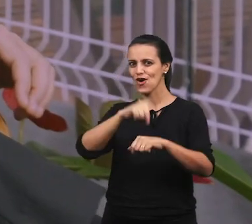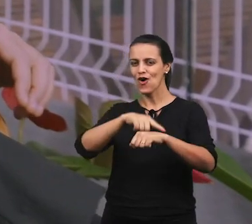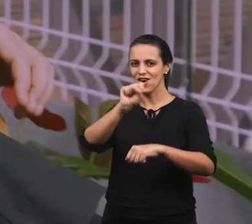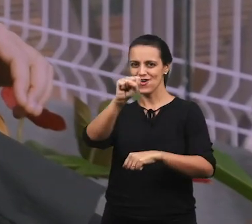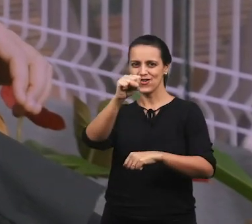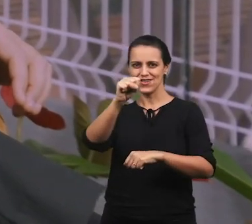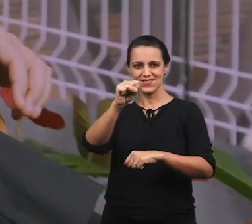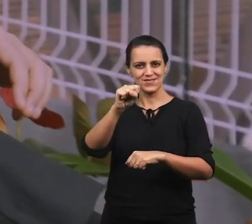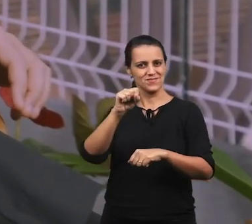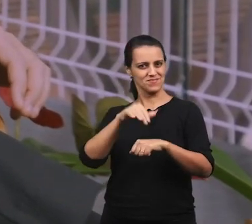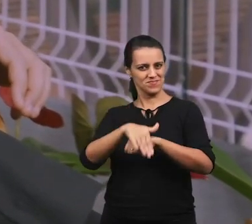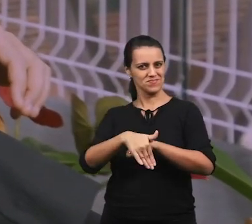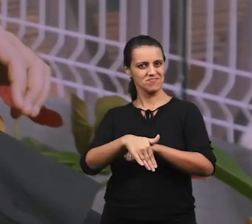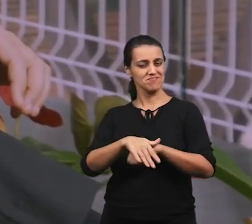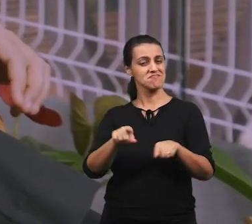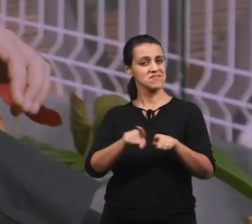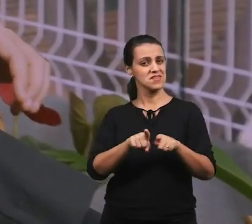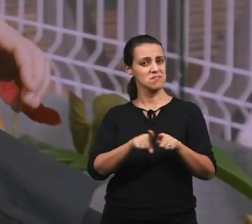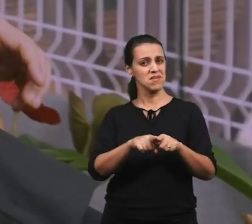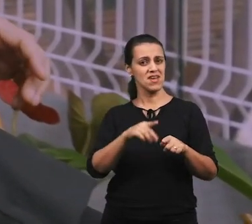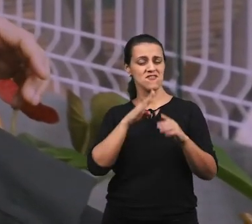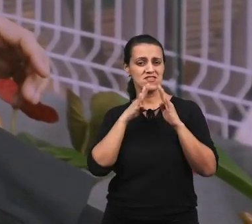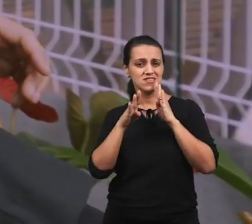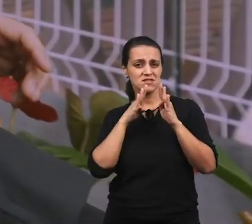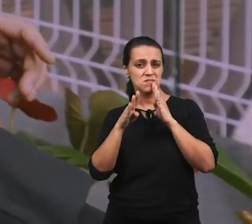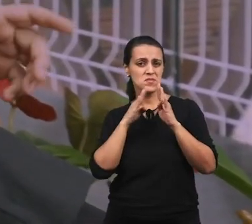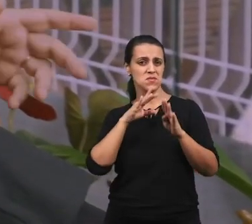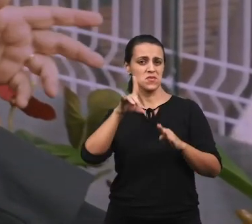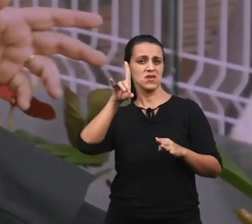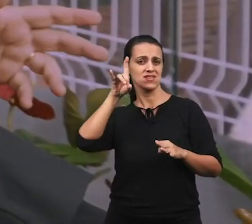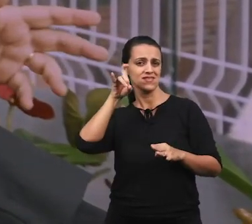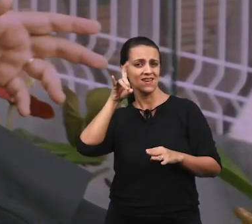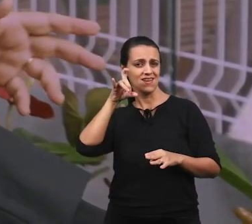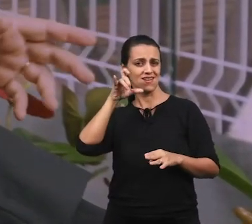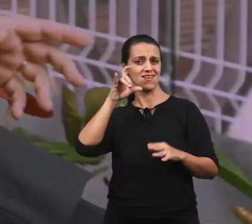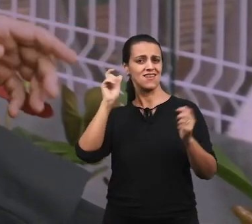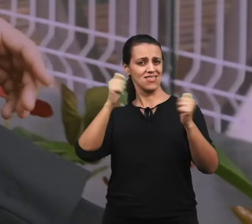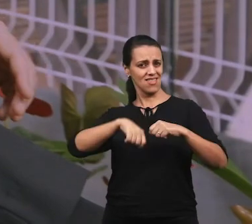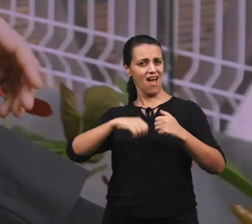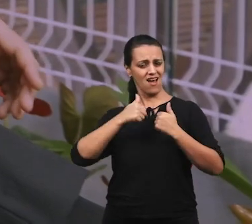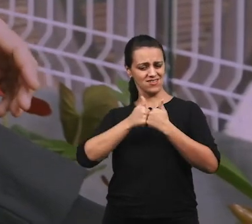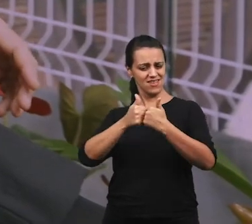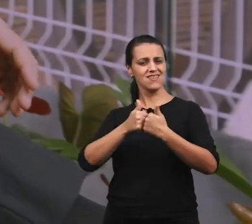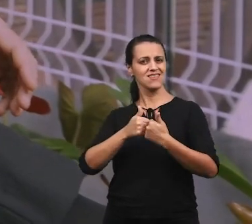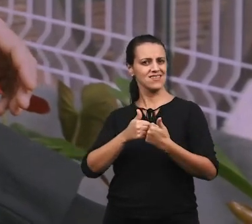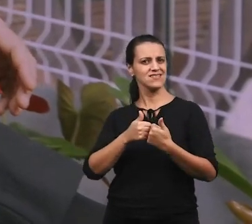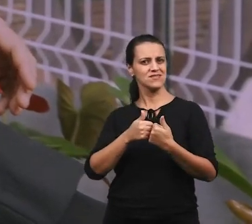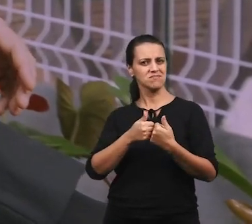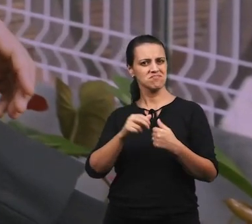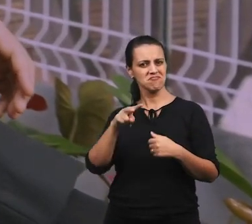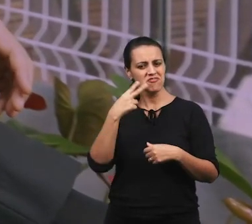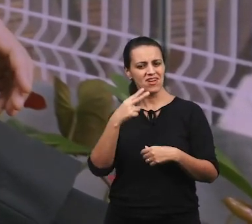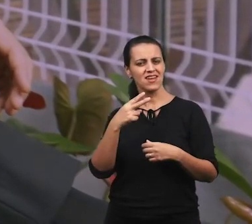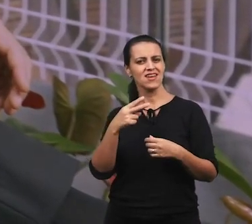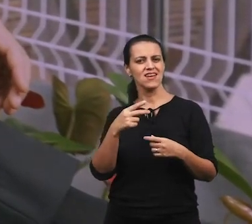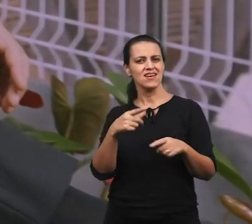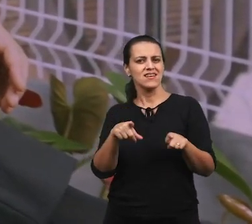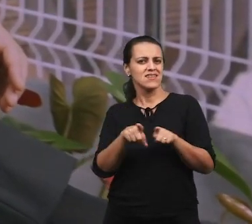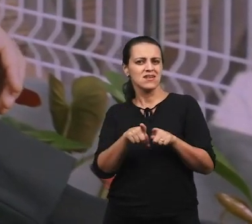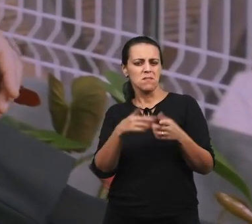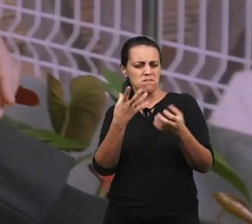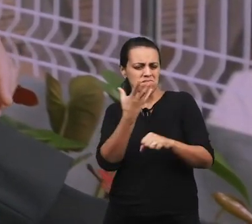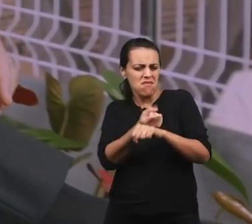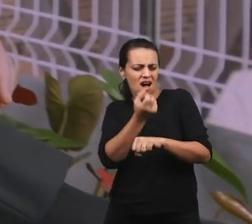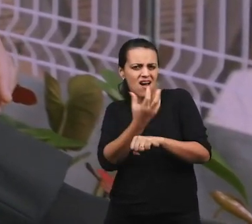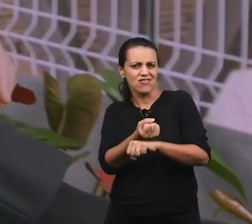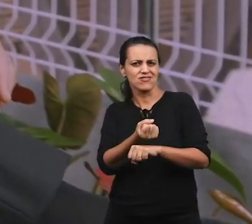в 20 часов, 8 часов вечера. Вы можете также заходить на наши веб-сайты, на